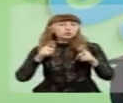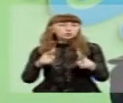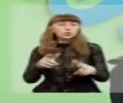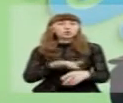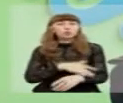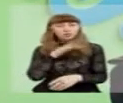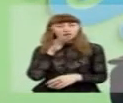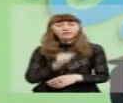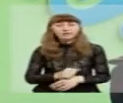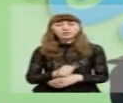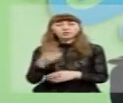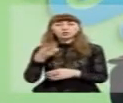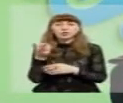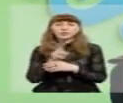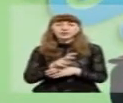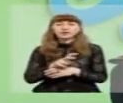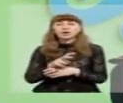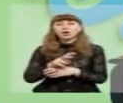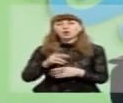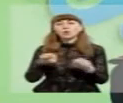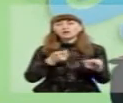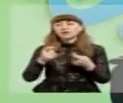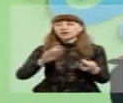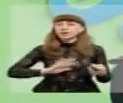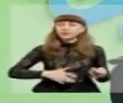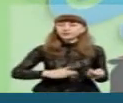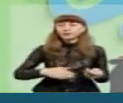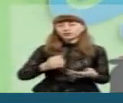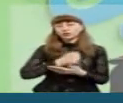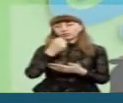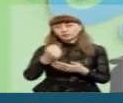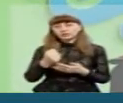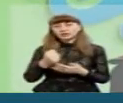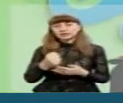белгілі бір мерзімге дейін кәсіпкер-иммигрант статусын ала алады. Для получения статуса бизнес-иммигранта.